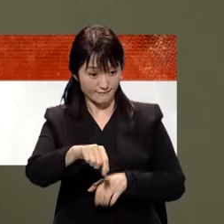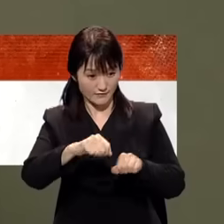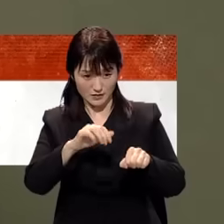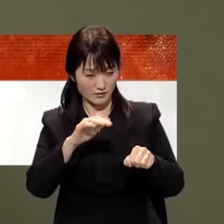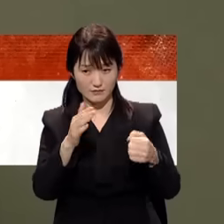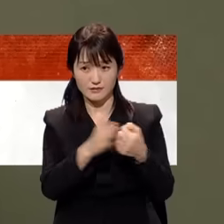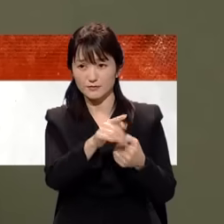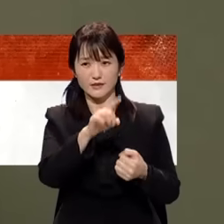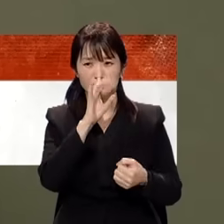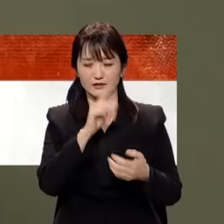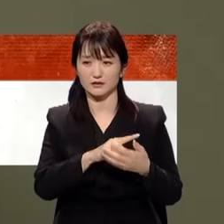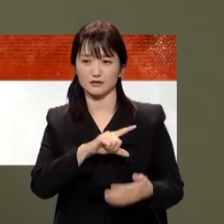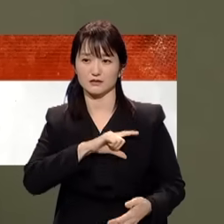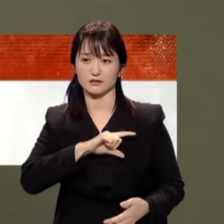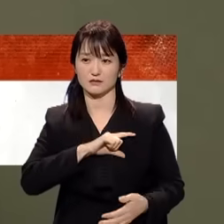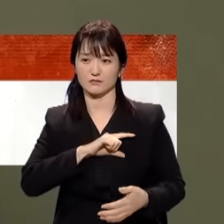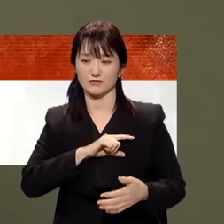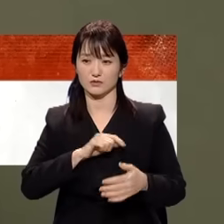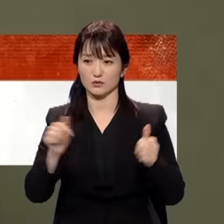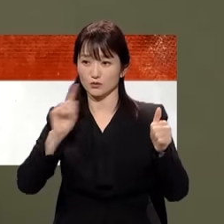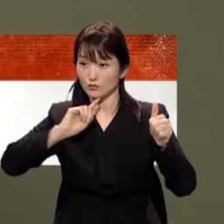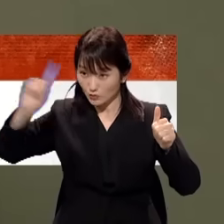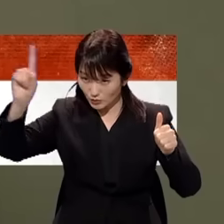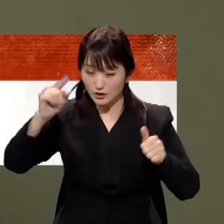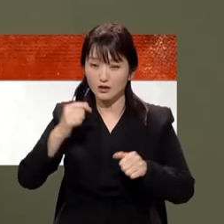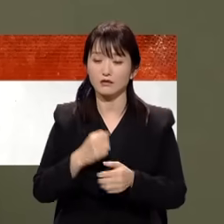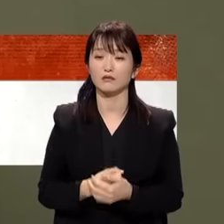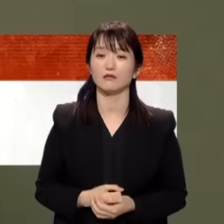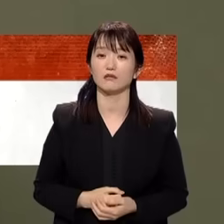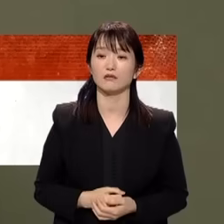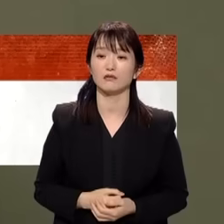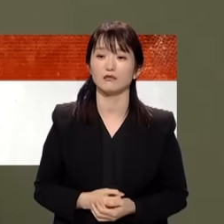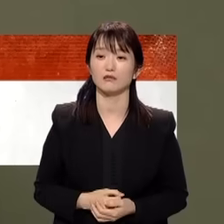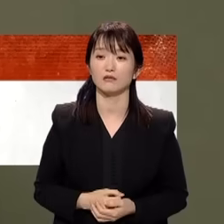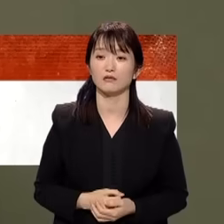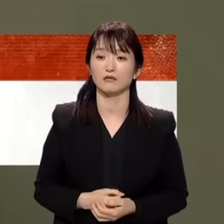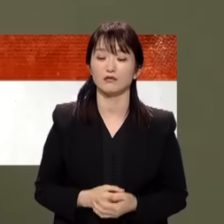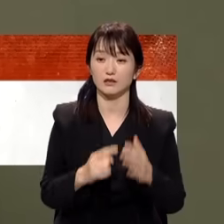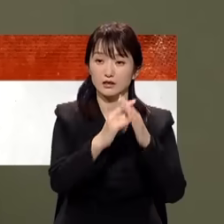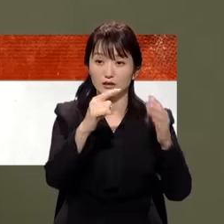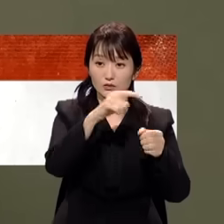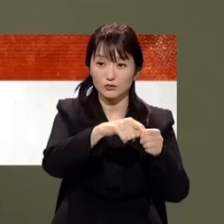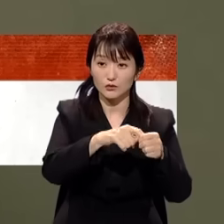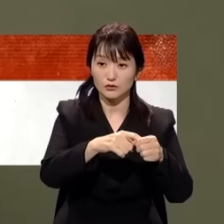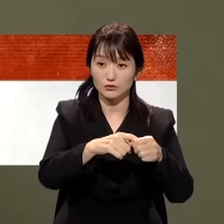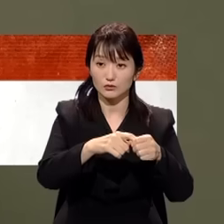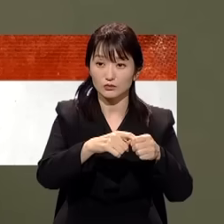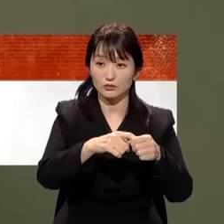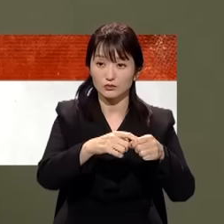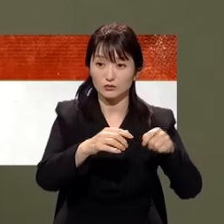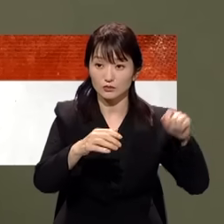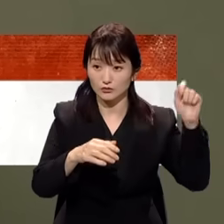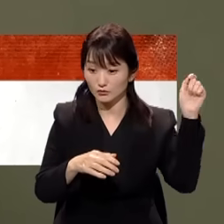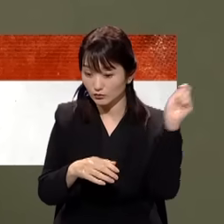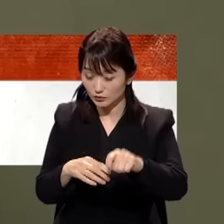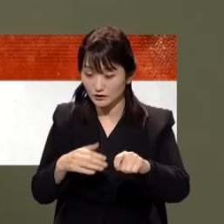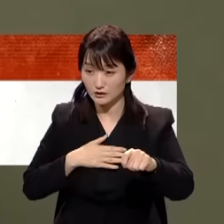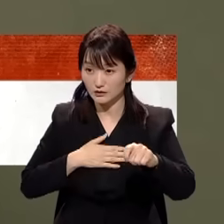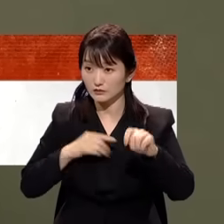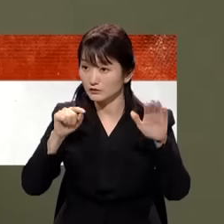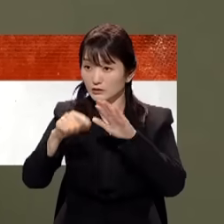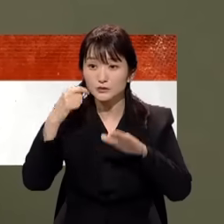안 된다. 명도 소송하자. 소송 진행해라 이러는 거예요. 캠핑용 도끼로 나 이걸로 그러면 내가 못 들어가면 당신도 못